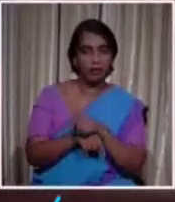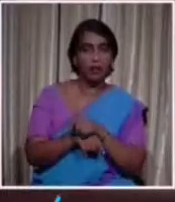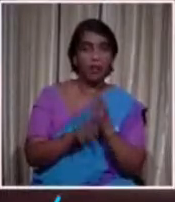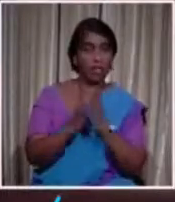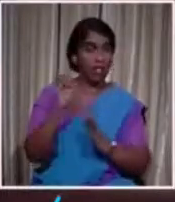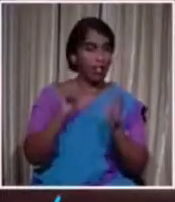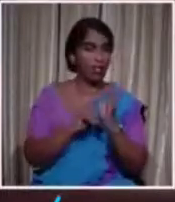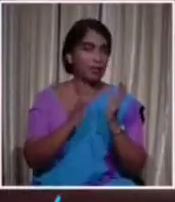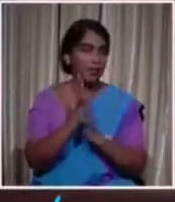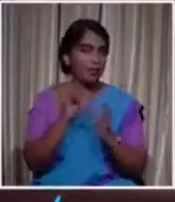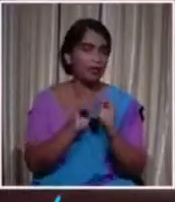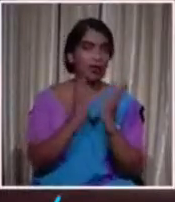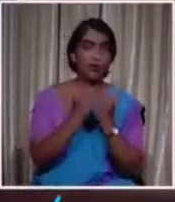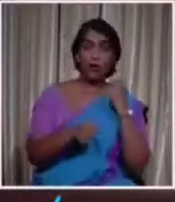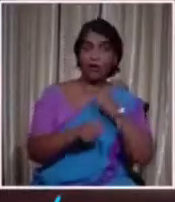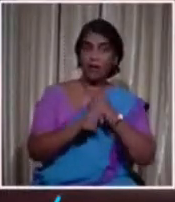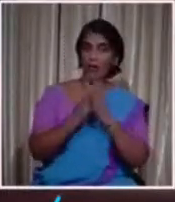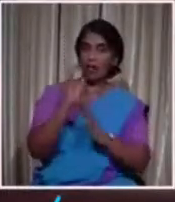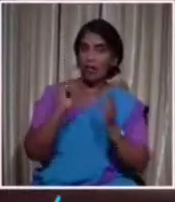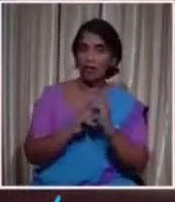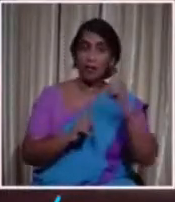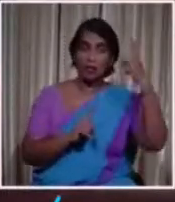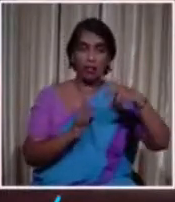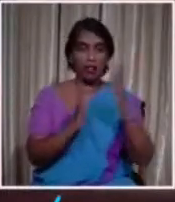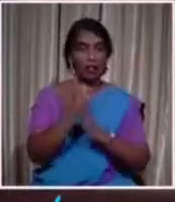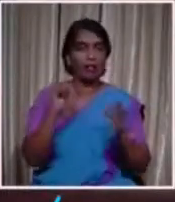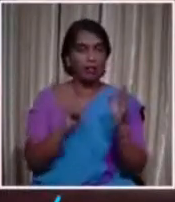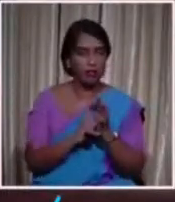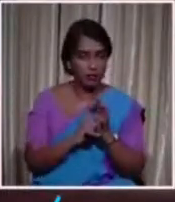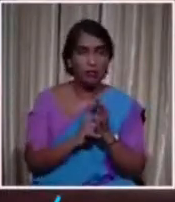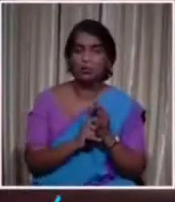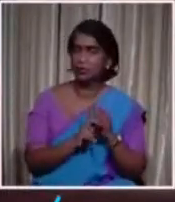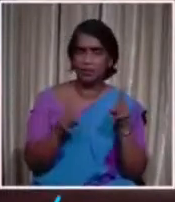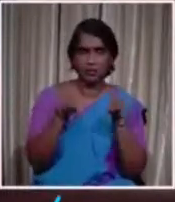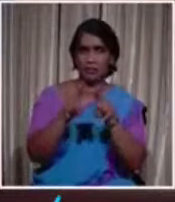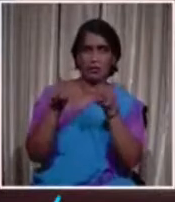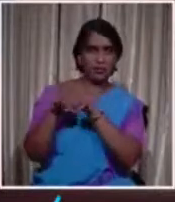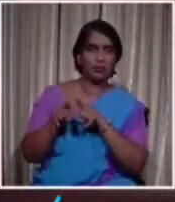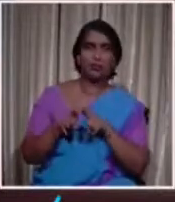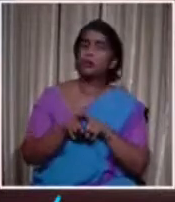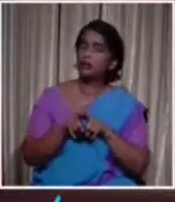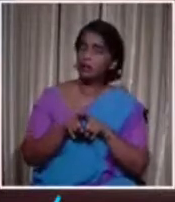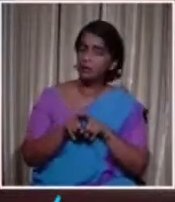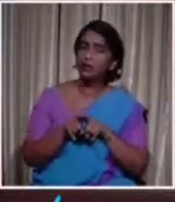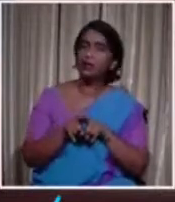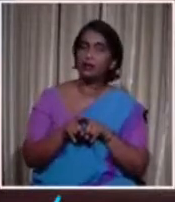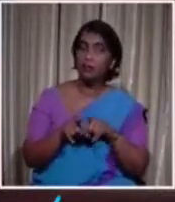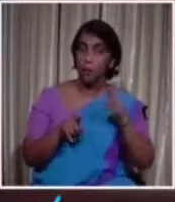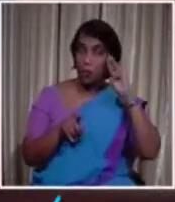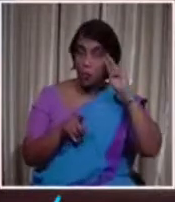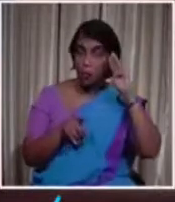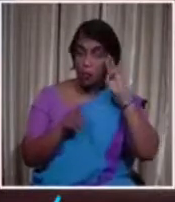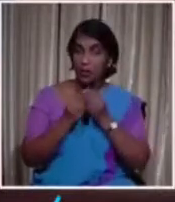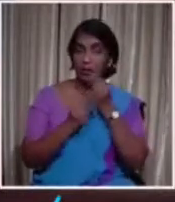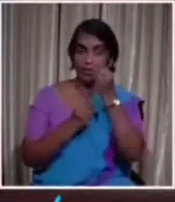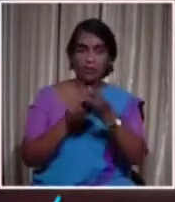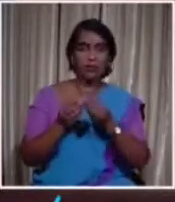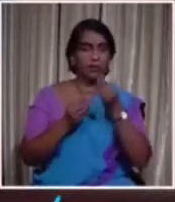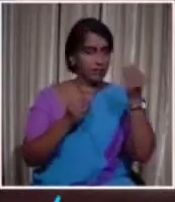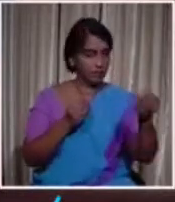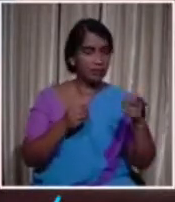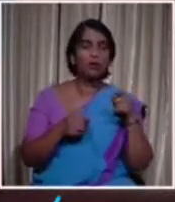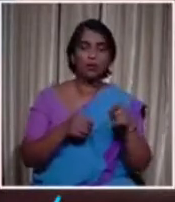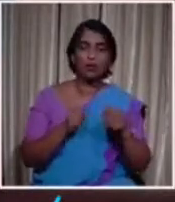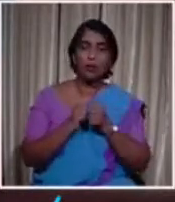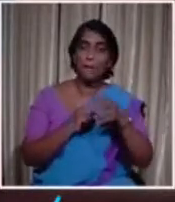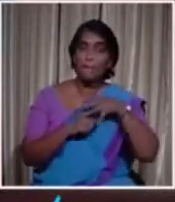ඇමතිකම් මෙච්චර රාජ්‍ය ඇමතිකම් මෙච්චර නියෝජ්‍ය ඇමතිකම් අදි වශයෙන් පොරොන්දු ටිකිරීම සඳහා